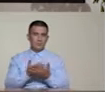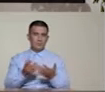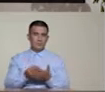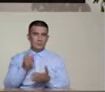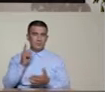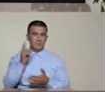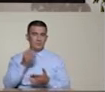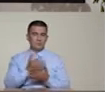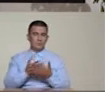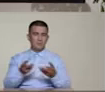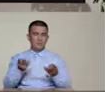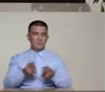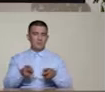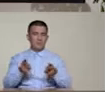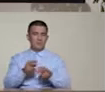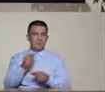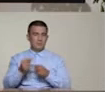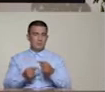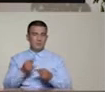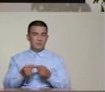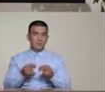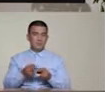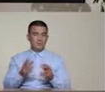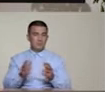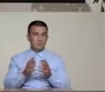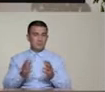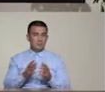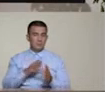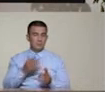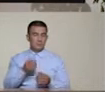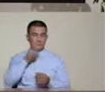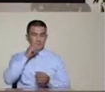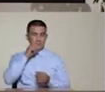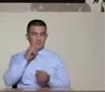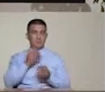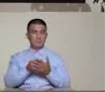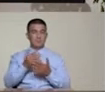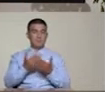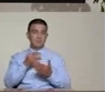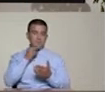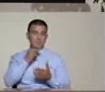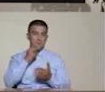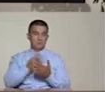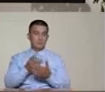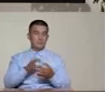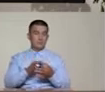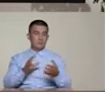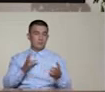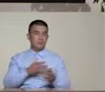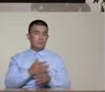qadimgi yodgorliklar himoya ostidadir. E'tibor bersangiz, mustaqilligimizdan so'ng